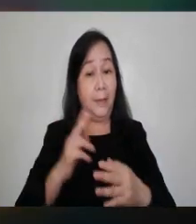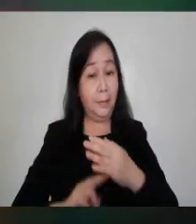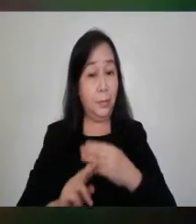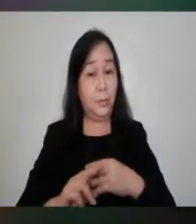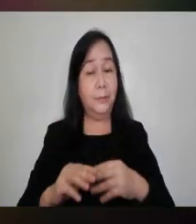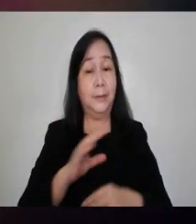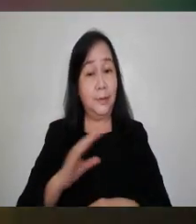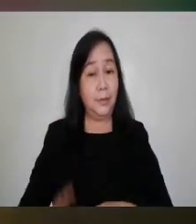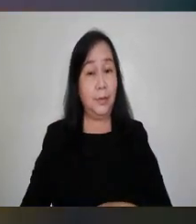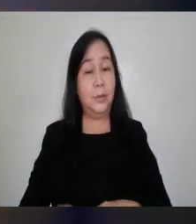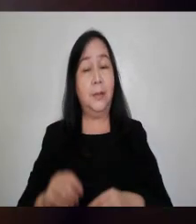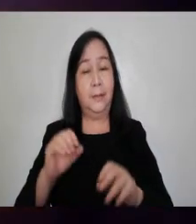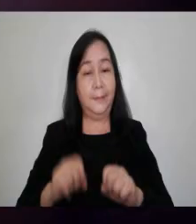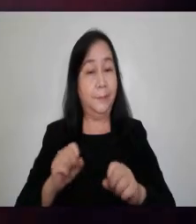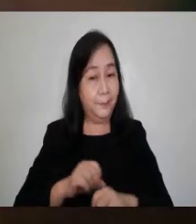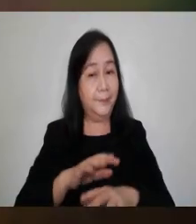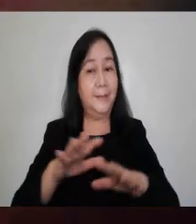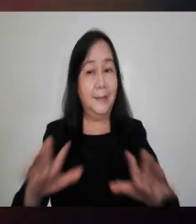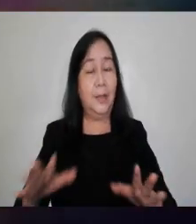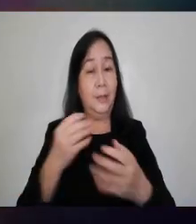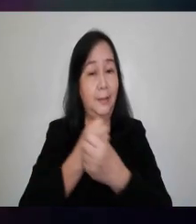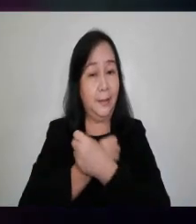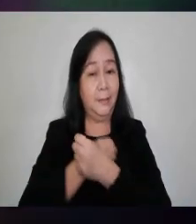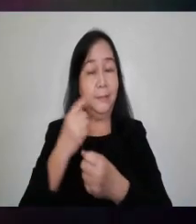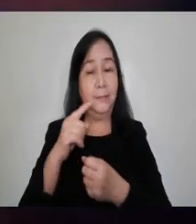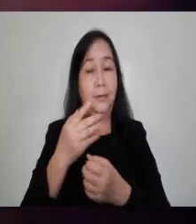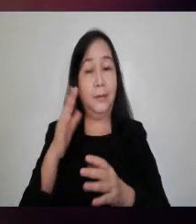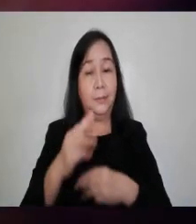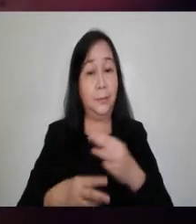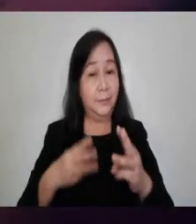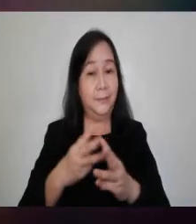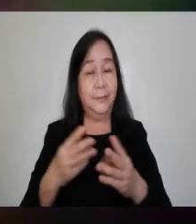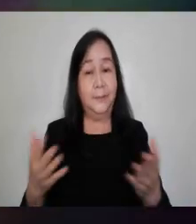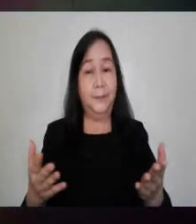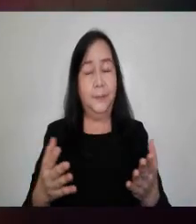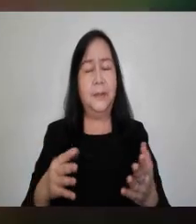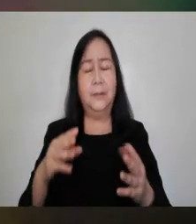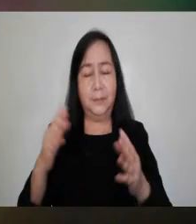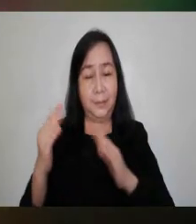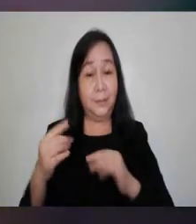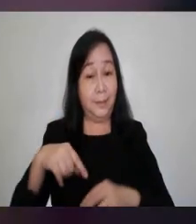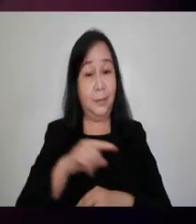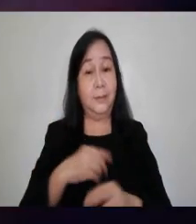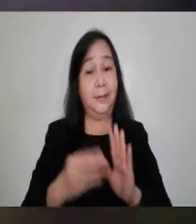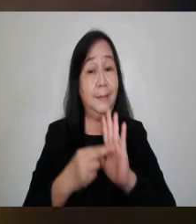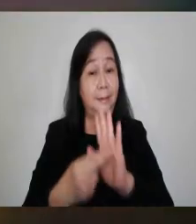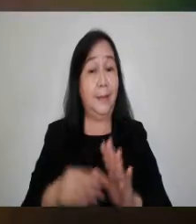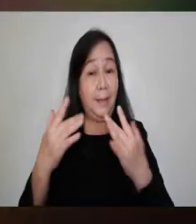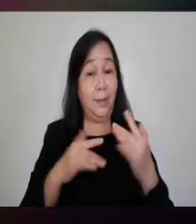kababaang loob ni Kristo upang maging daluyan ng kanyang pag-ibig sa mundo. Naway